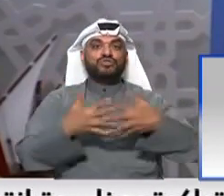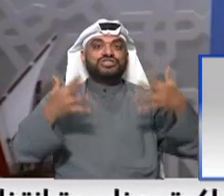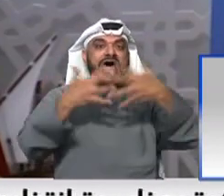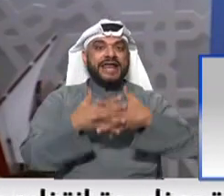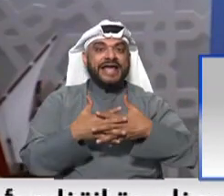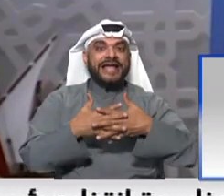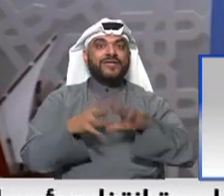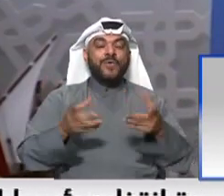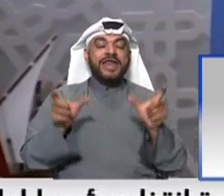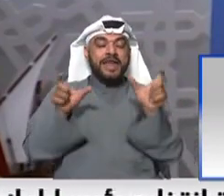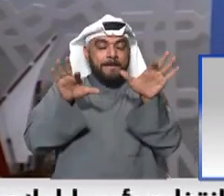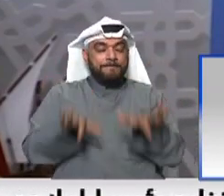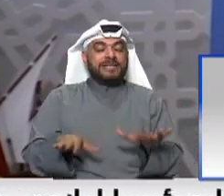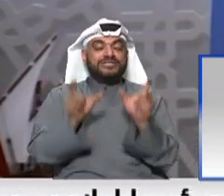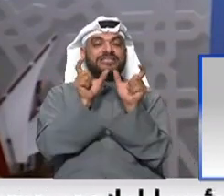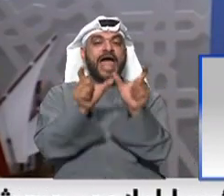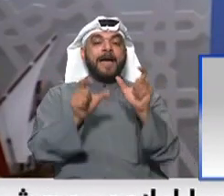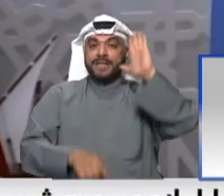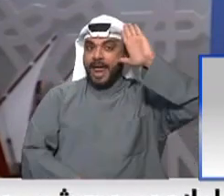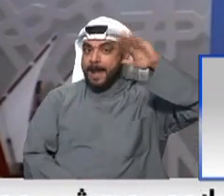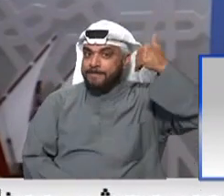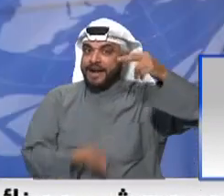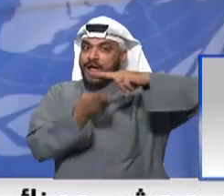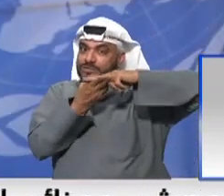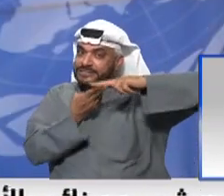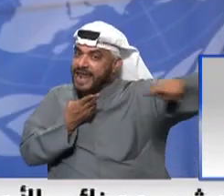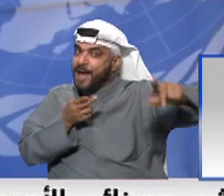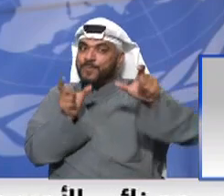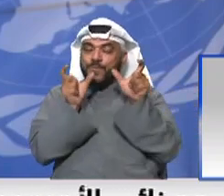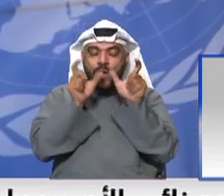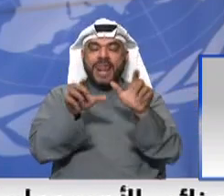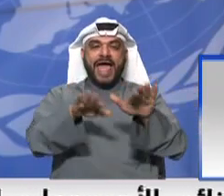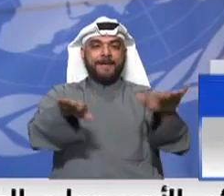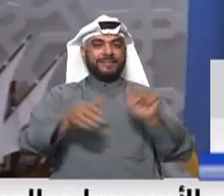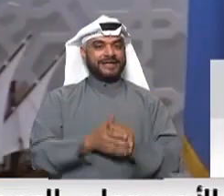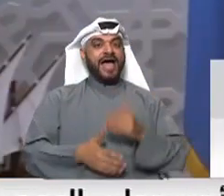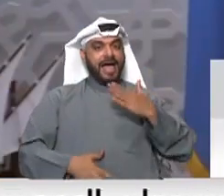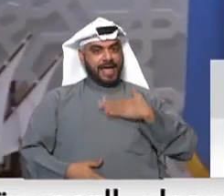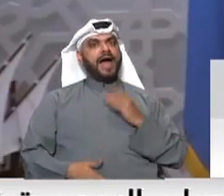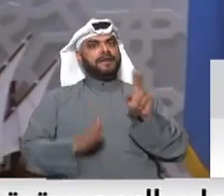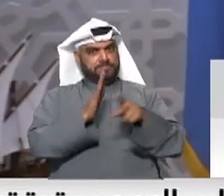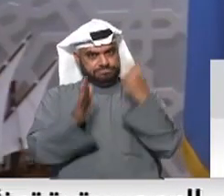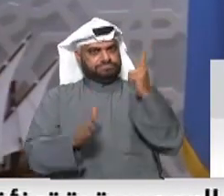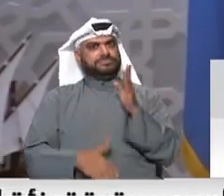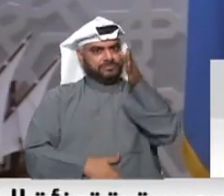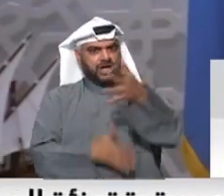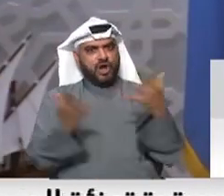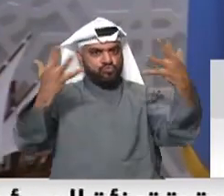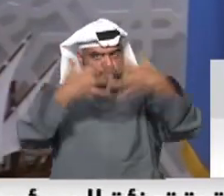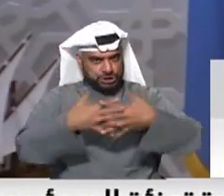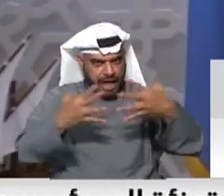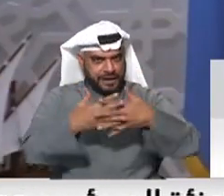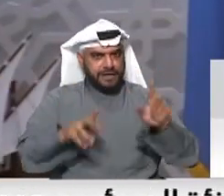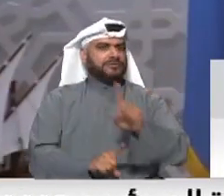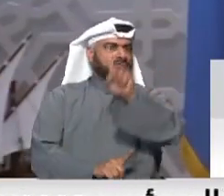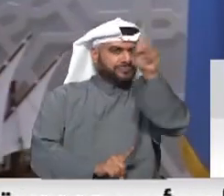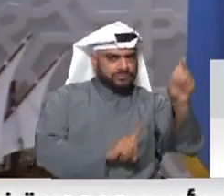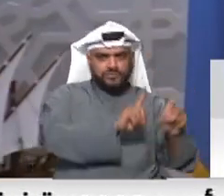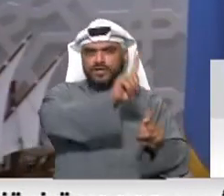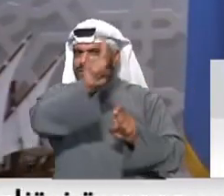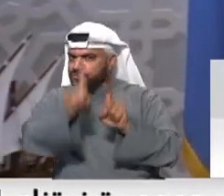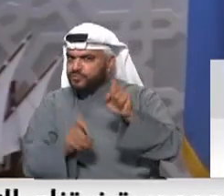مجلس الامن بعنوان المراه والسلام والامن سنشارك في المناقشه العامه في موضوع اللجنه وكذلك